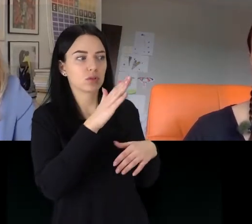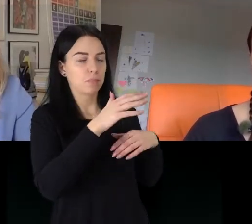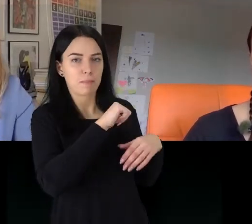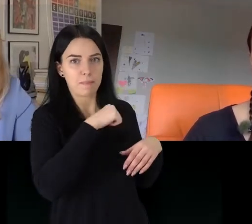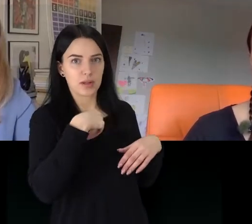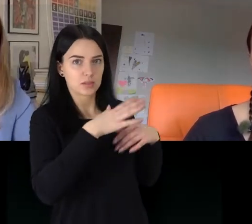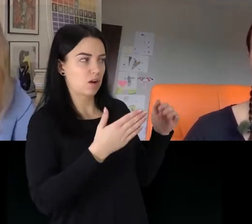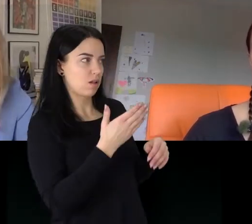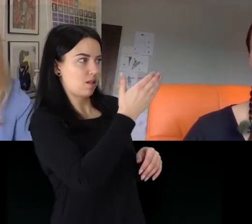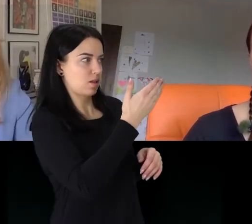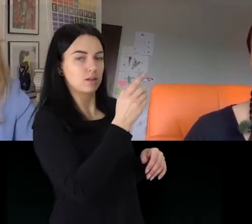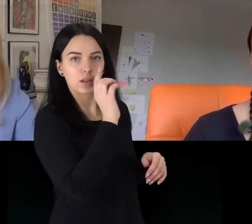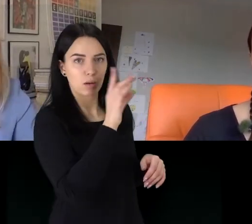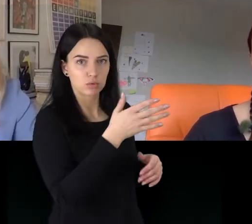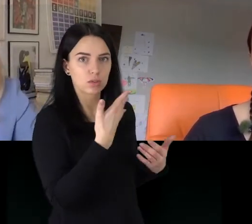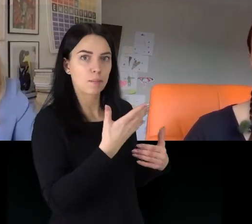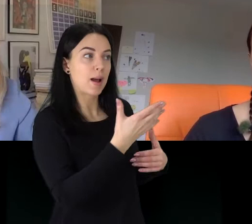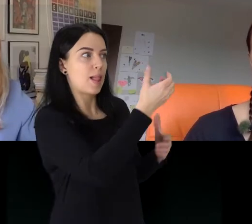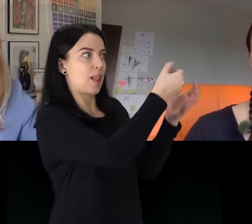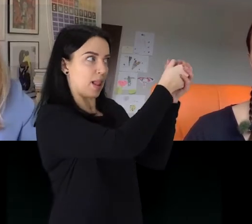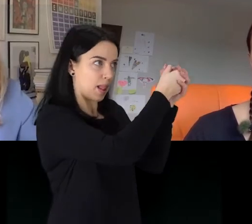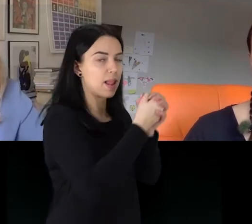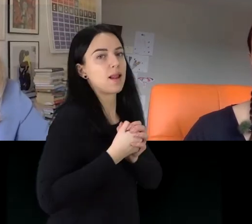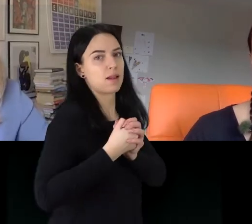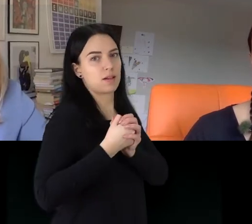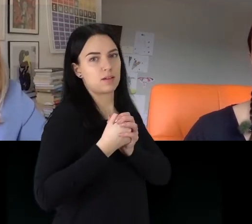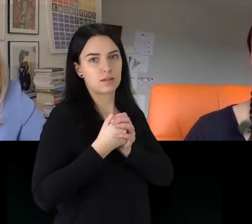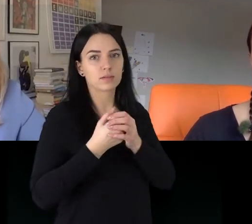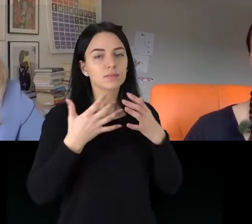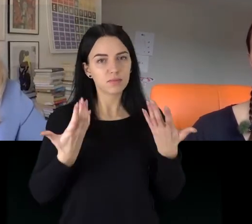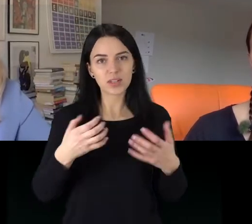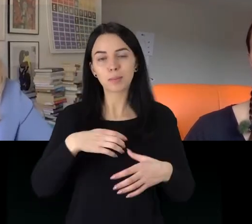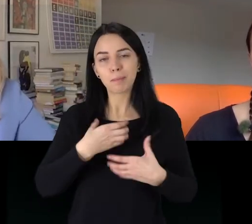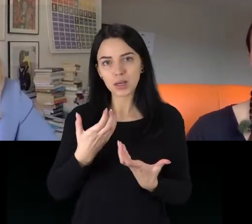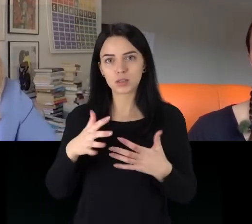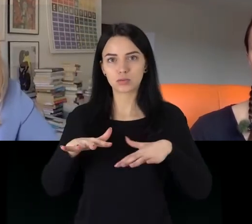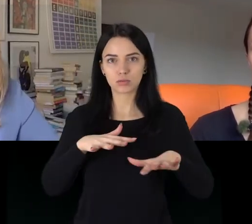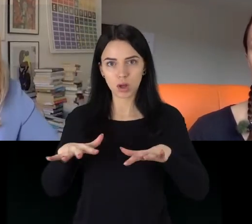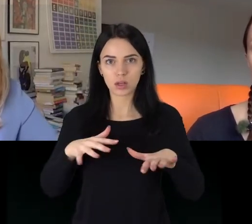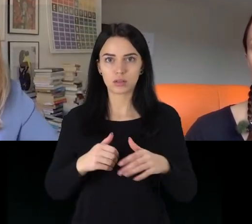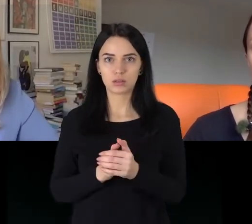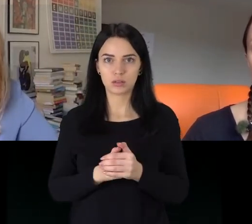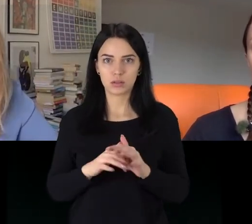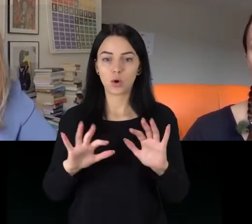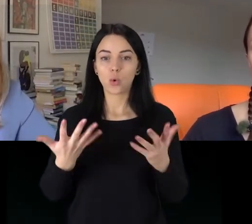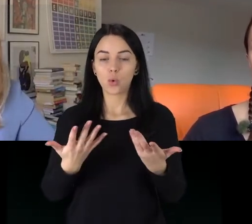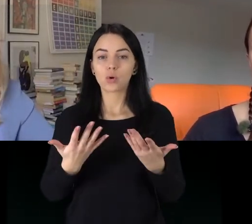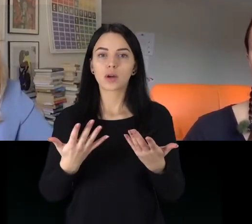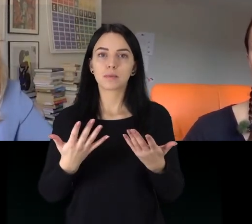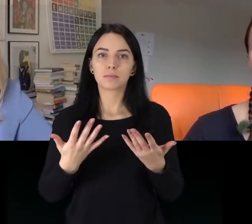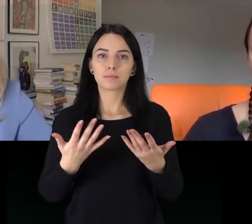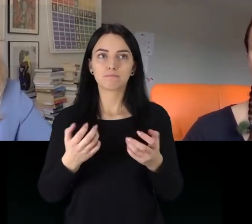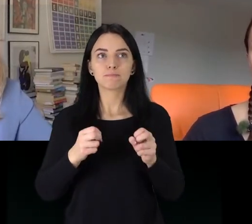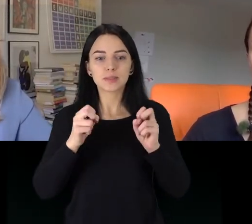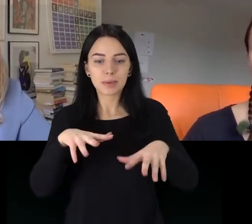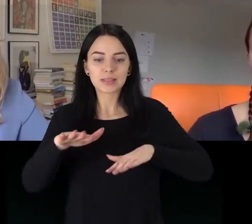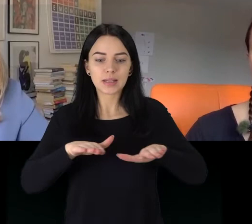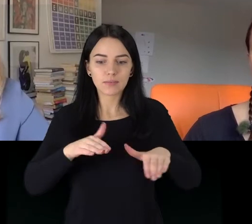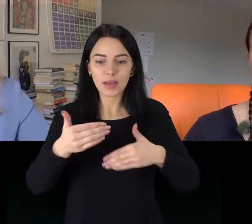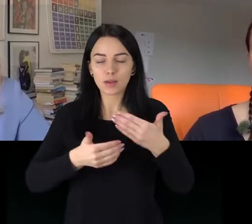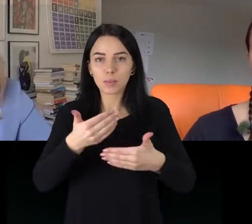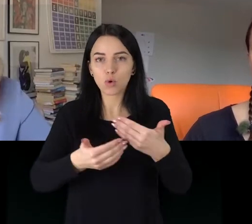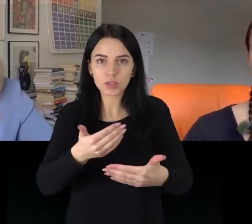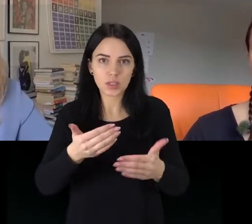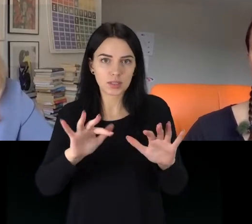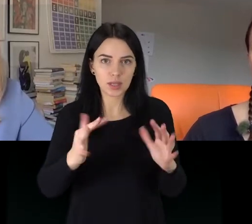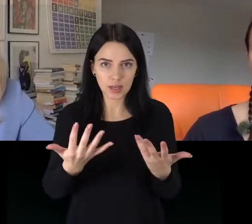arba jisai jūs su savim tempia, suprantat, čia yra ta baisoja dalis, kad jeigu nežinosim tam tikrų specifinių veikimo mechanizmų,